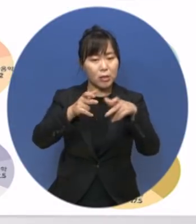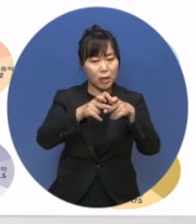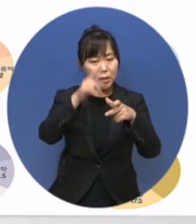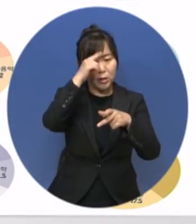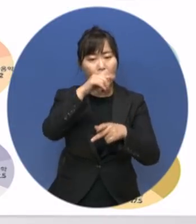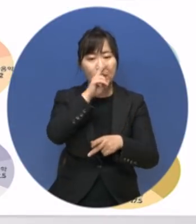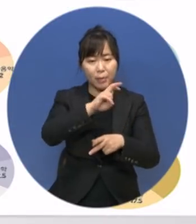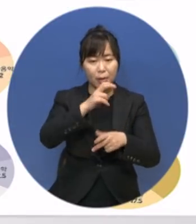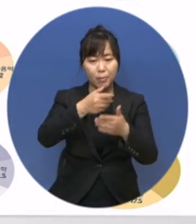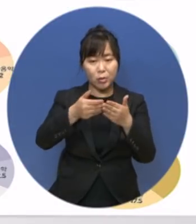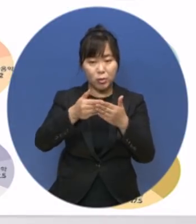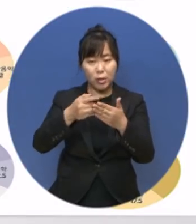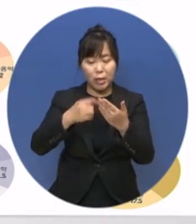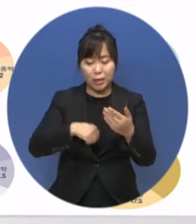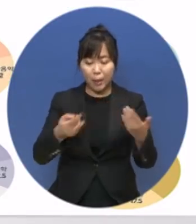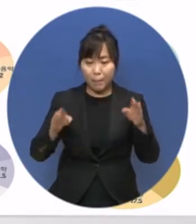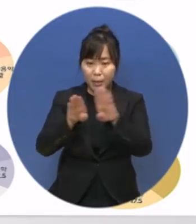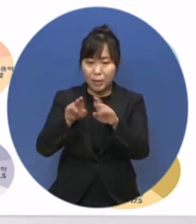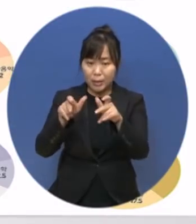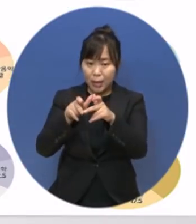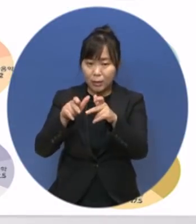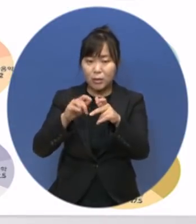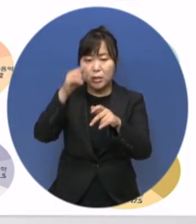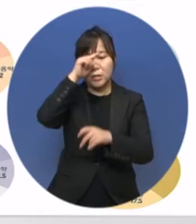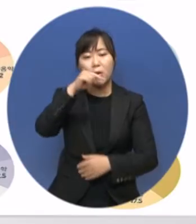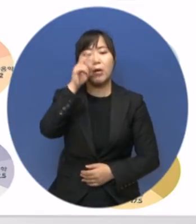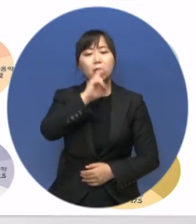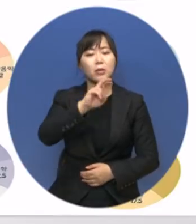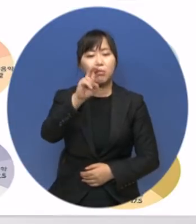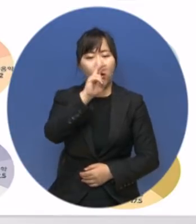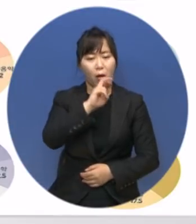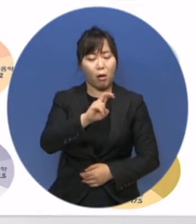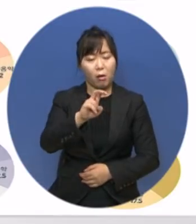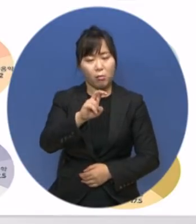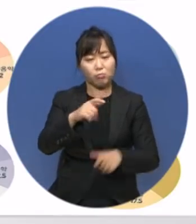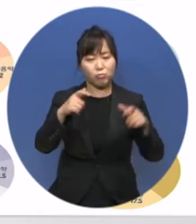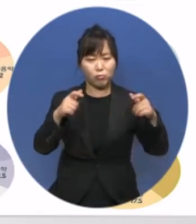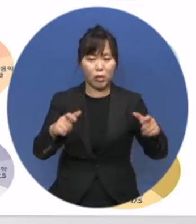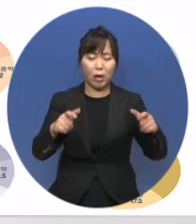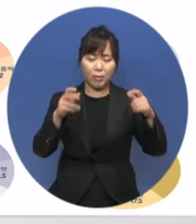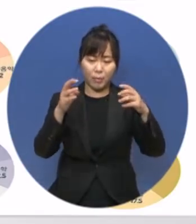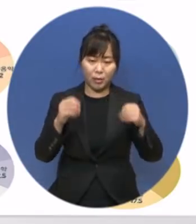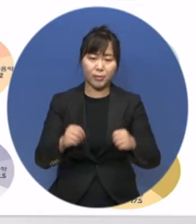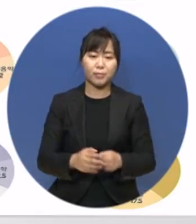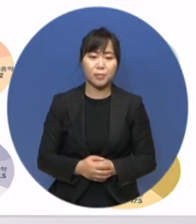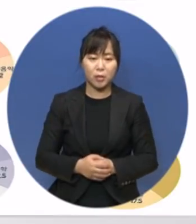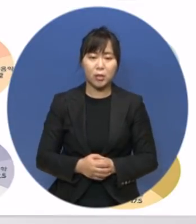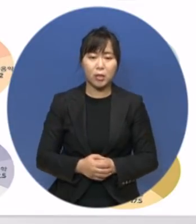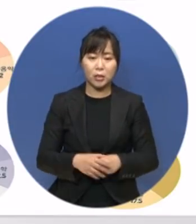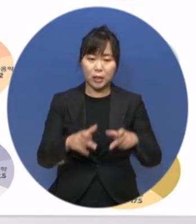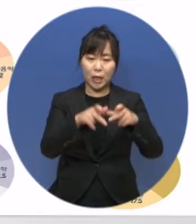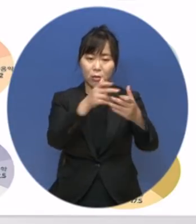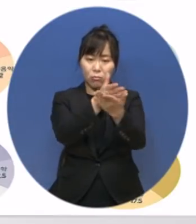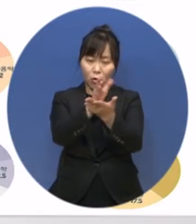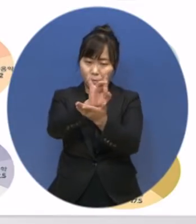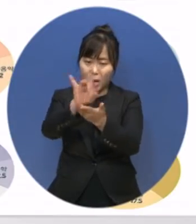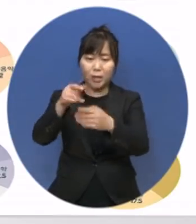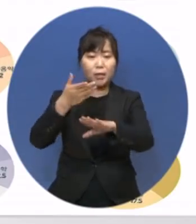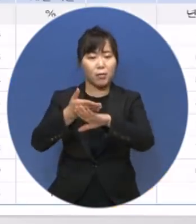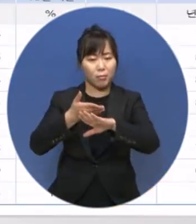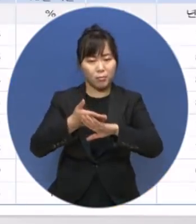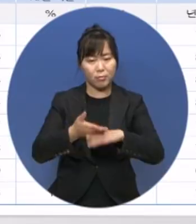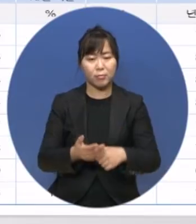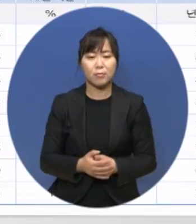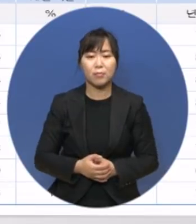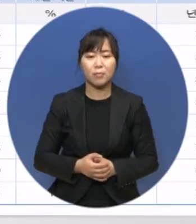그다음에 자폐성 장애인들은 서양음악이 굉장히 높은 비중을 차지하고 있다는 것을 장애 유형별로 차이가 있다는 것을 알 수 있습니다.